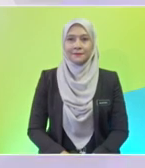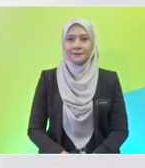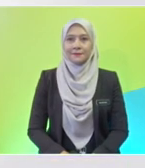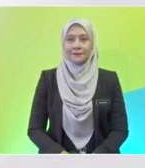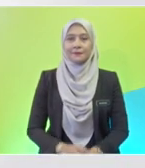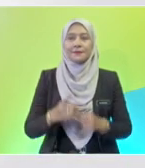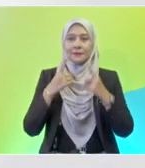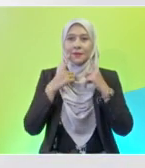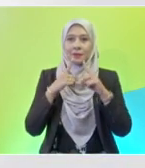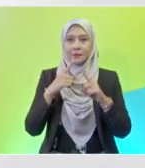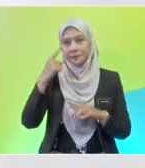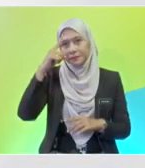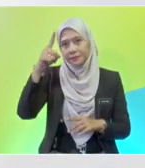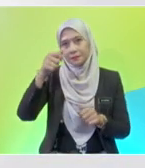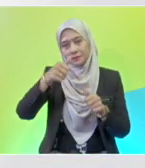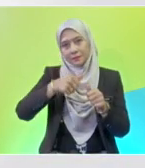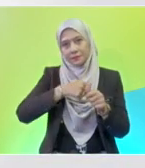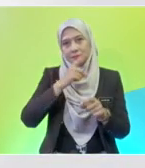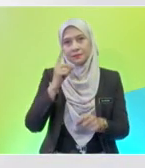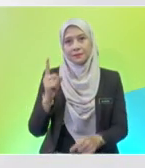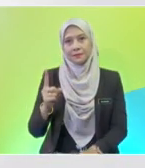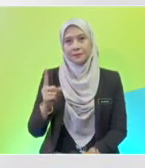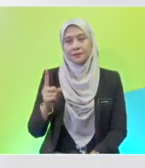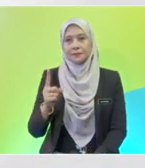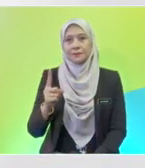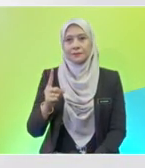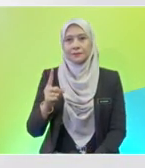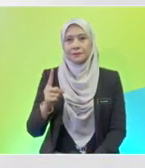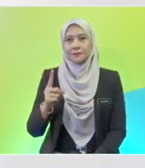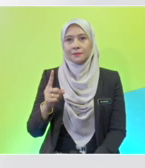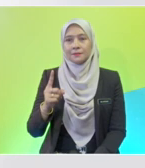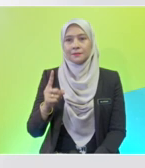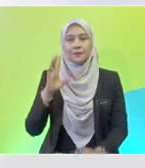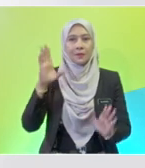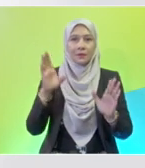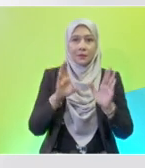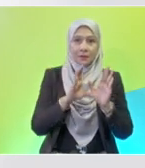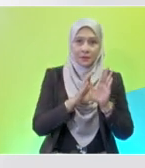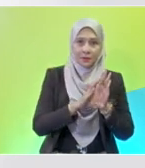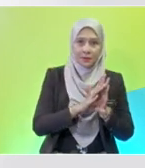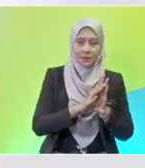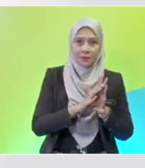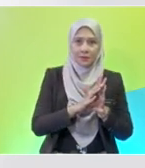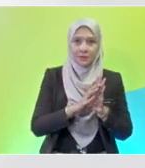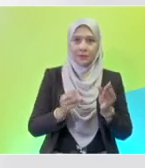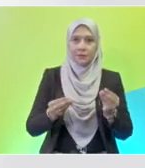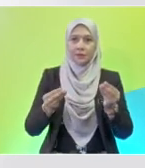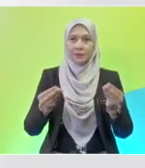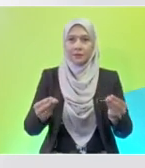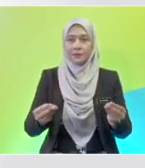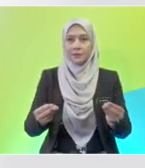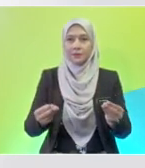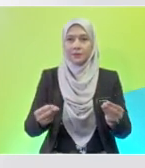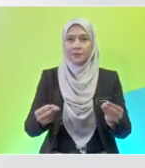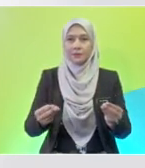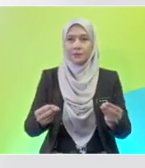bagi setiap satu kita pun kena pasti oke Ini gambar raja yang diberi adalah Polimak temo